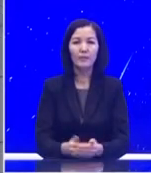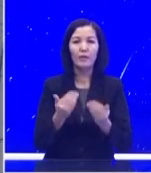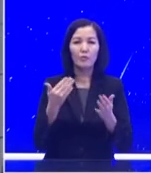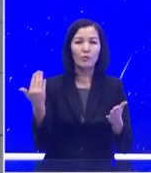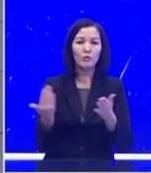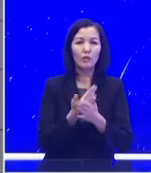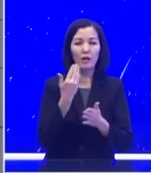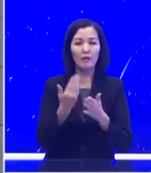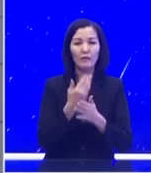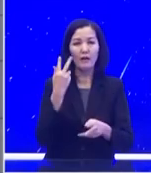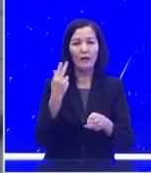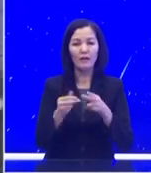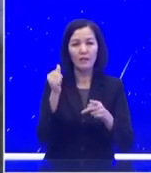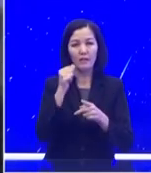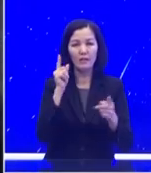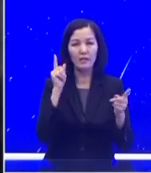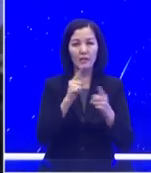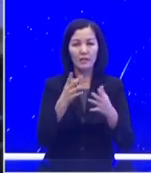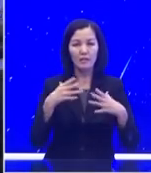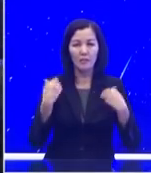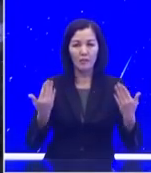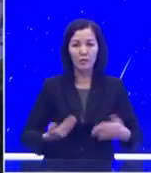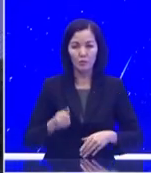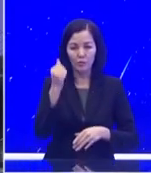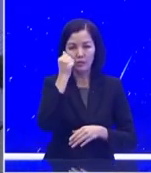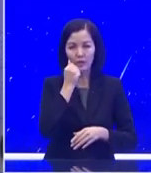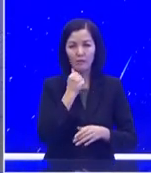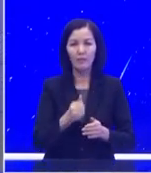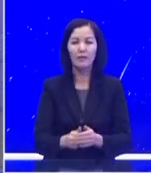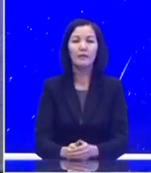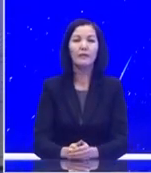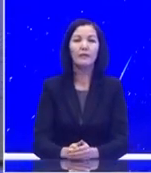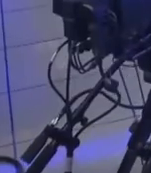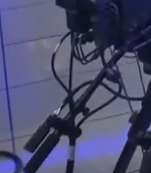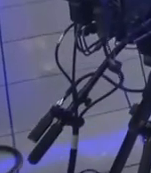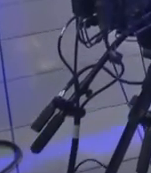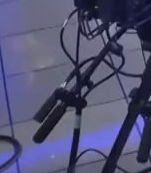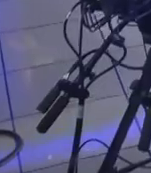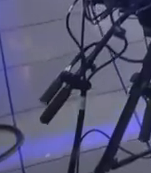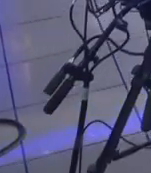Қадірменді көрермен, бүгінгі айтар ақпарат осы. Сөздеріңізбен эфирде қауышамыз. Аман сау болыңыздар.